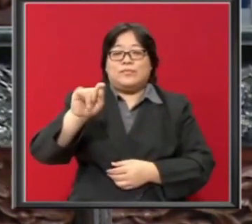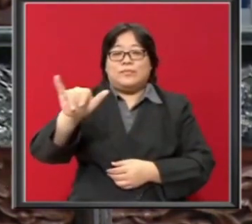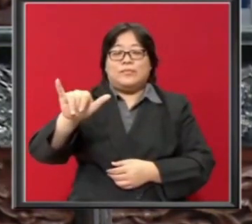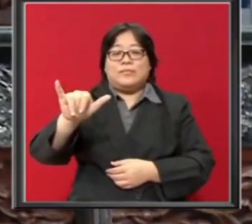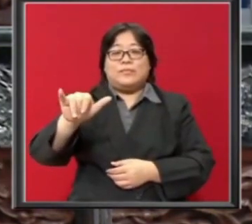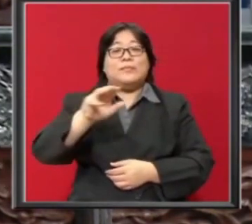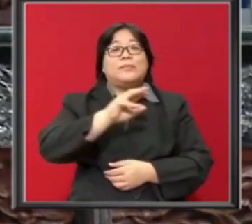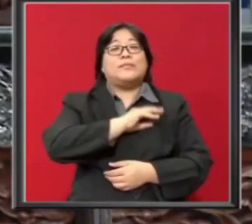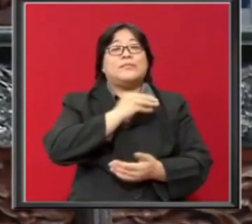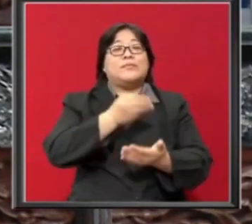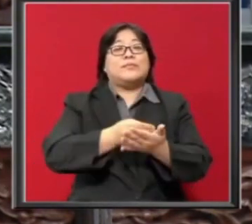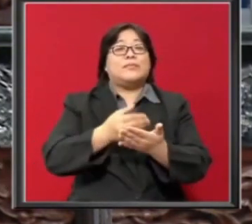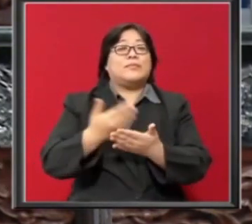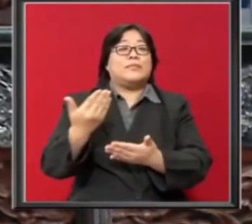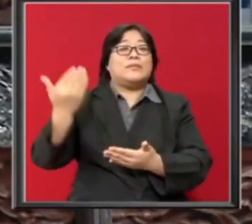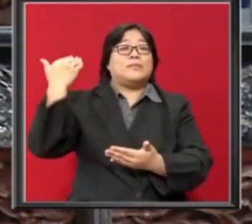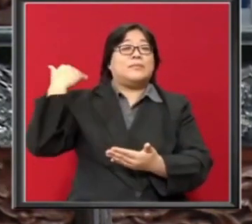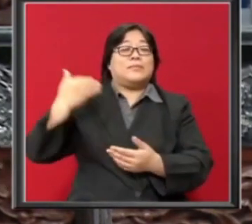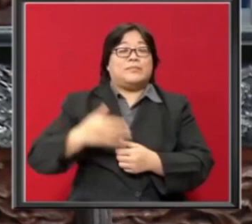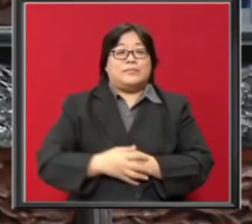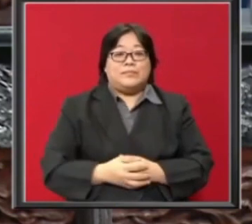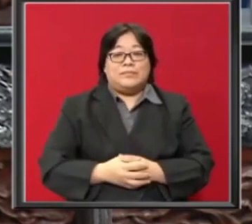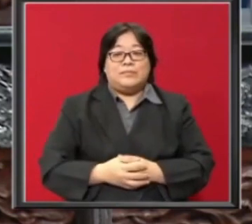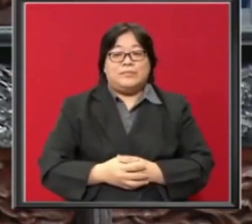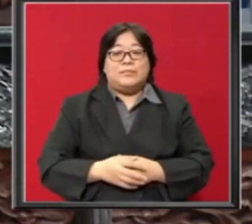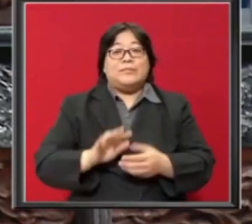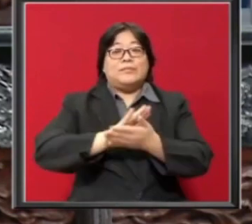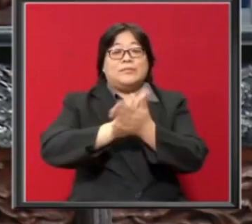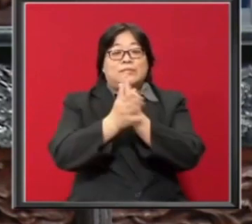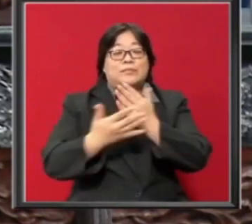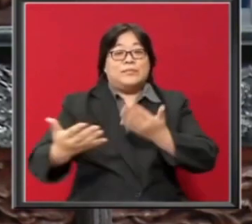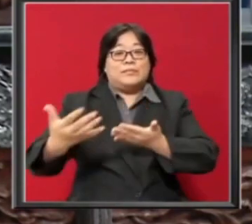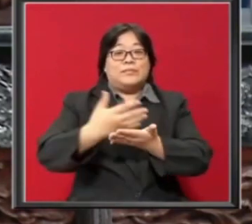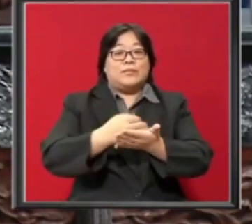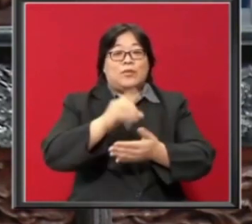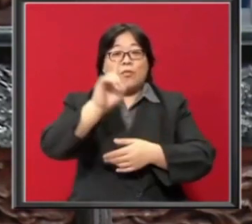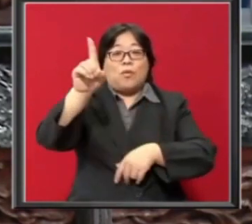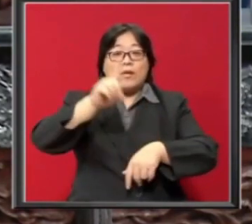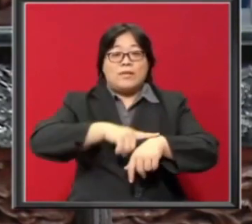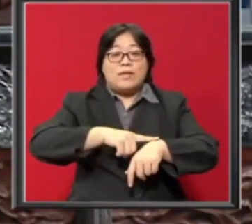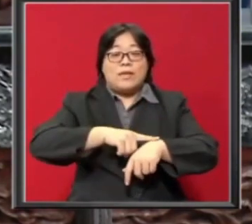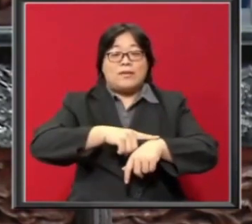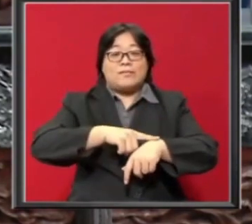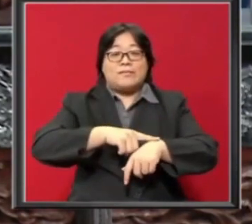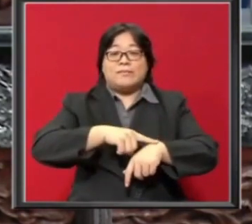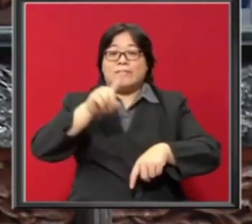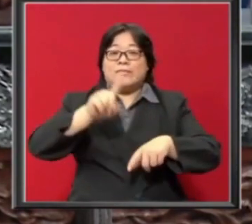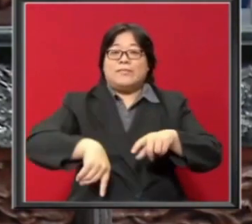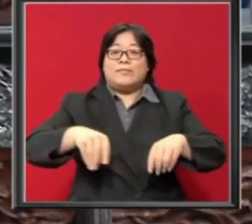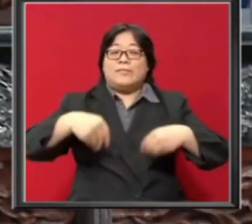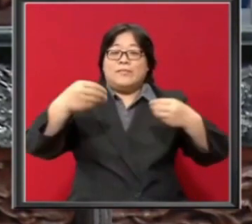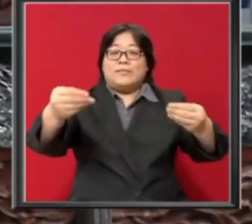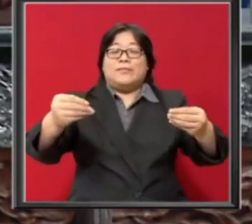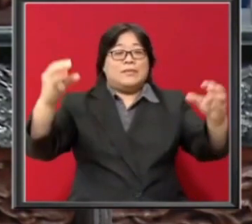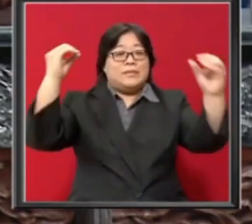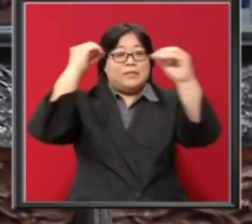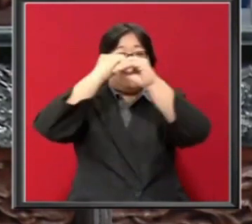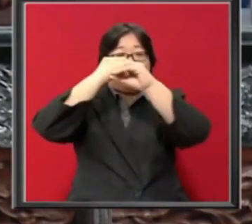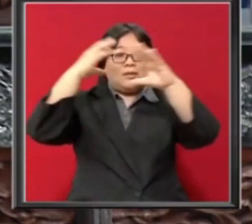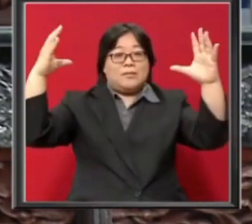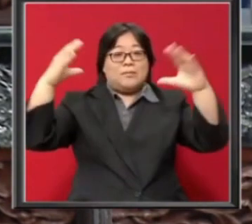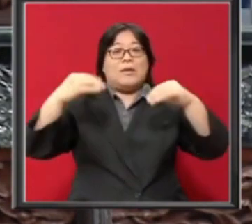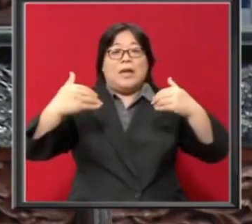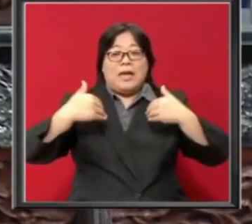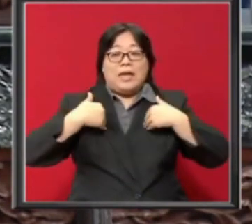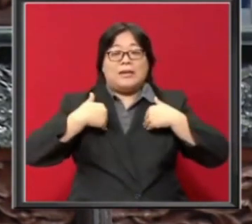Hai oleh menteri keuangan yang lalu Hai dari pendapatan Man of itu tidak boleh memberikan gambaran